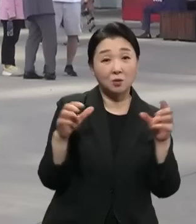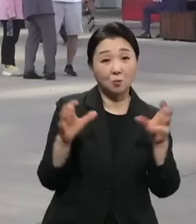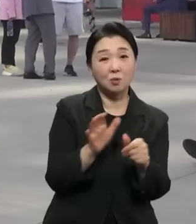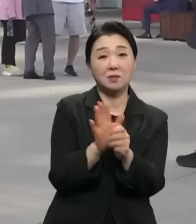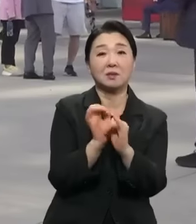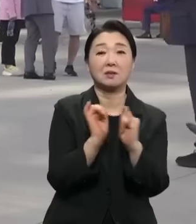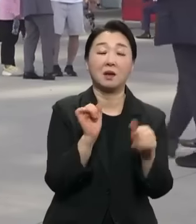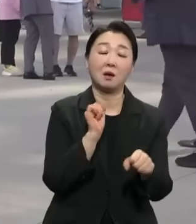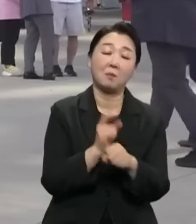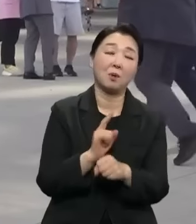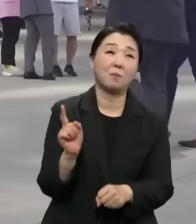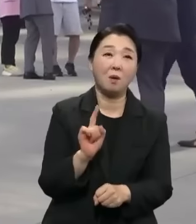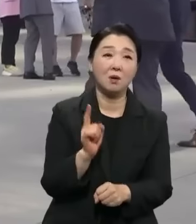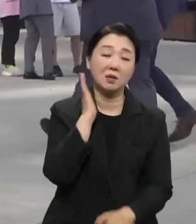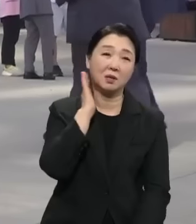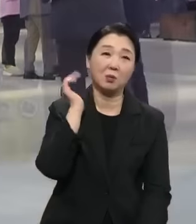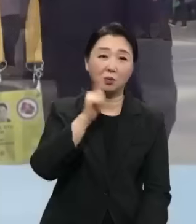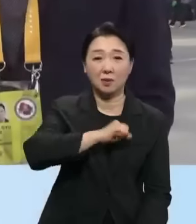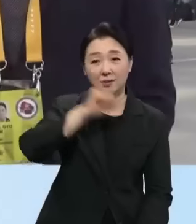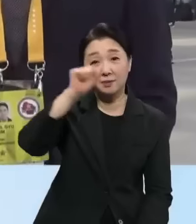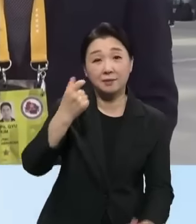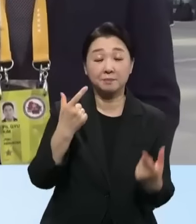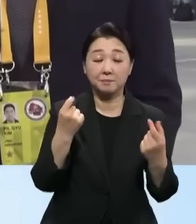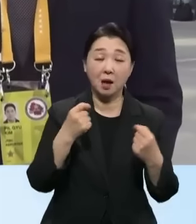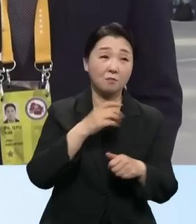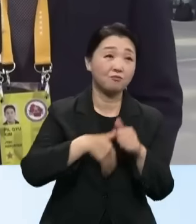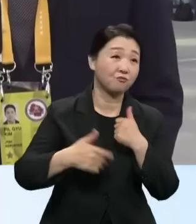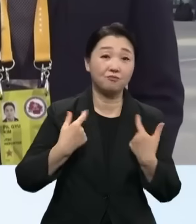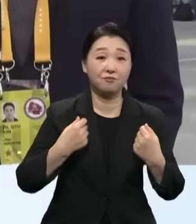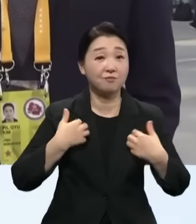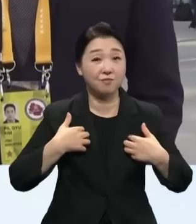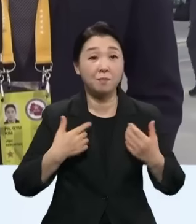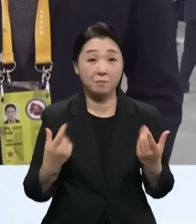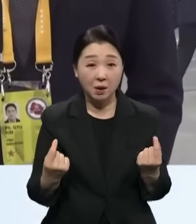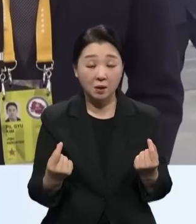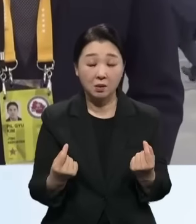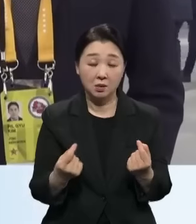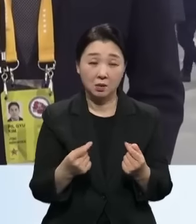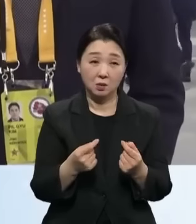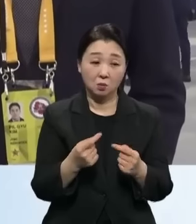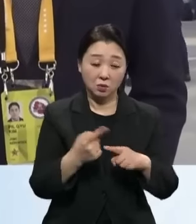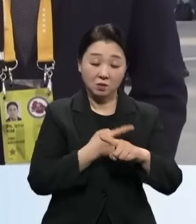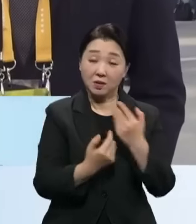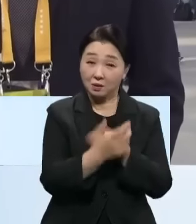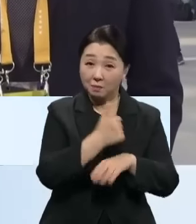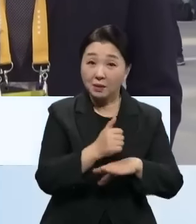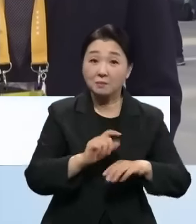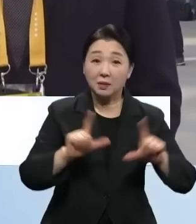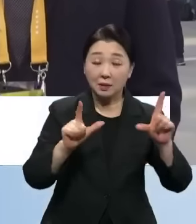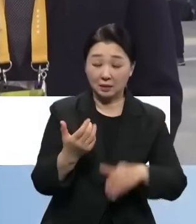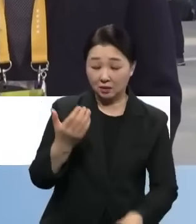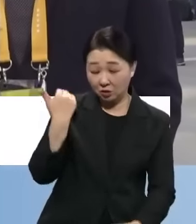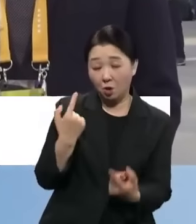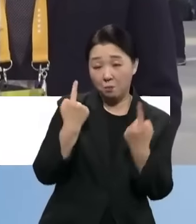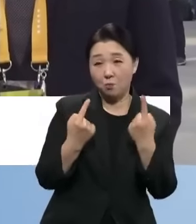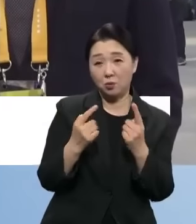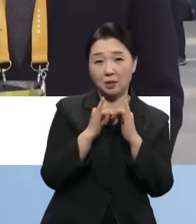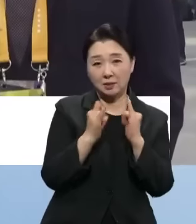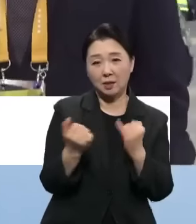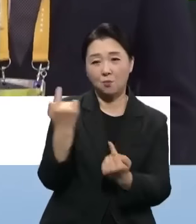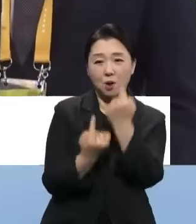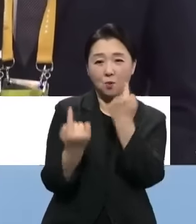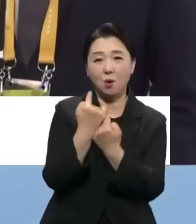지지자들은 벌써부터 대선 승리 분위기를 만끽하는 모습입니다. 전당대회 마지막 날인 오늘 이전보다 훨씬 더 많은 참석자들이